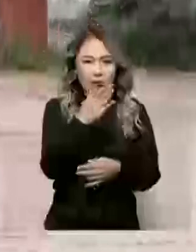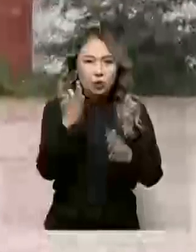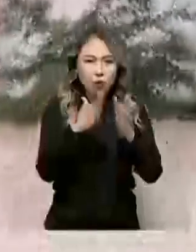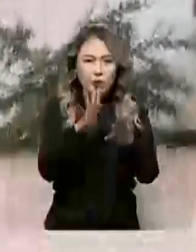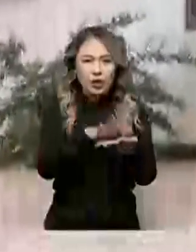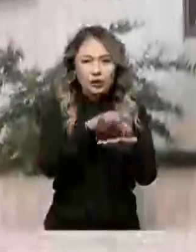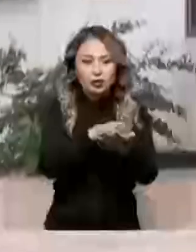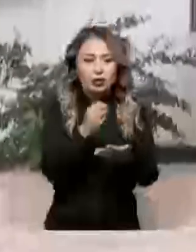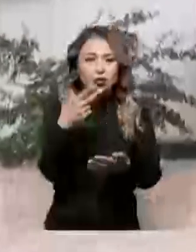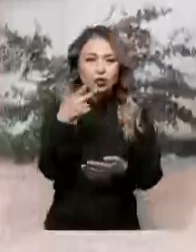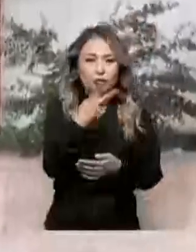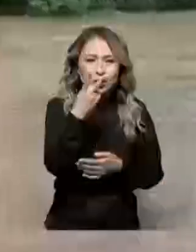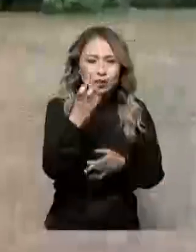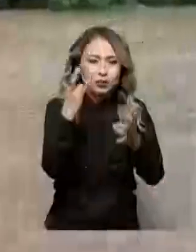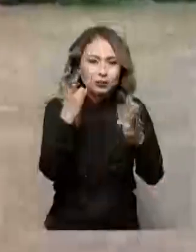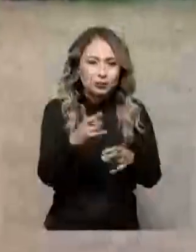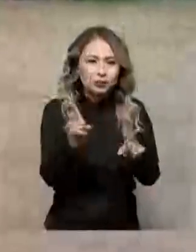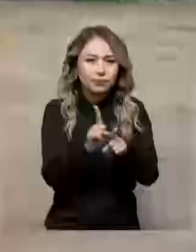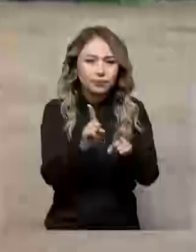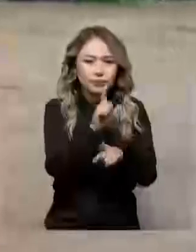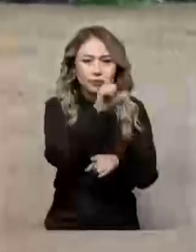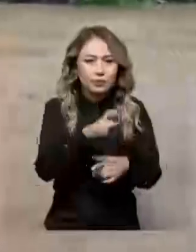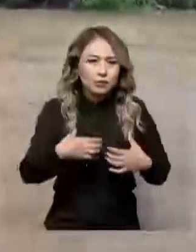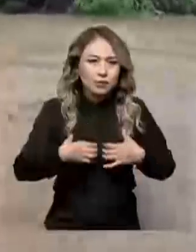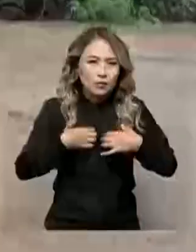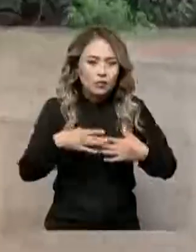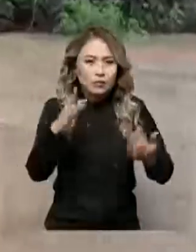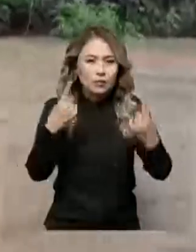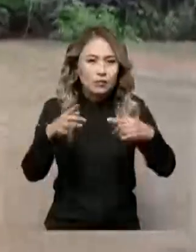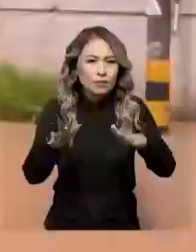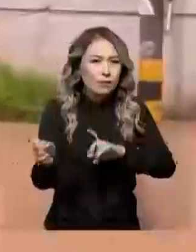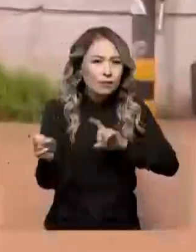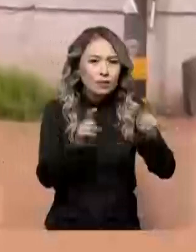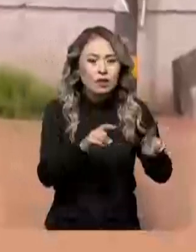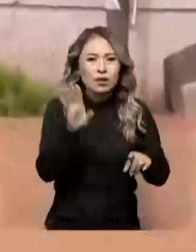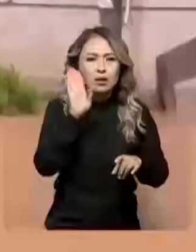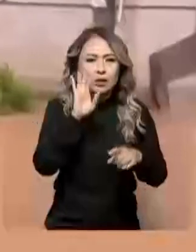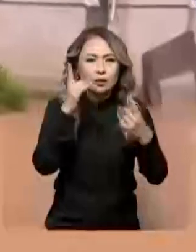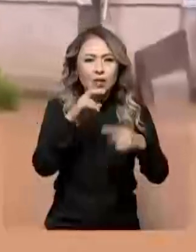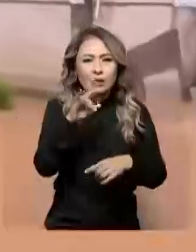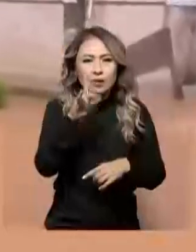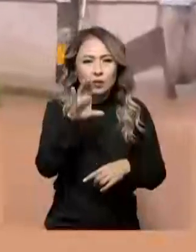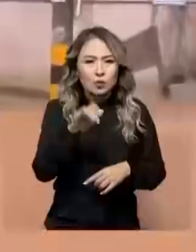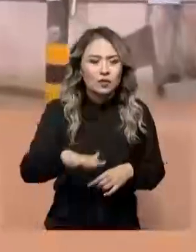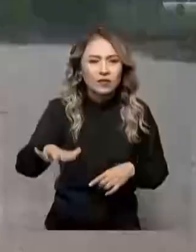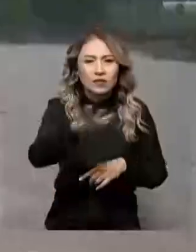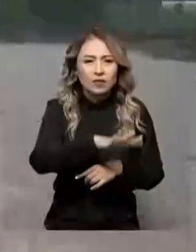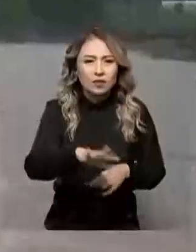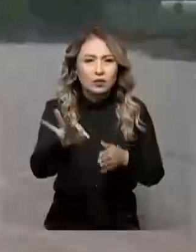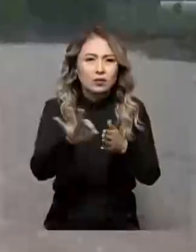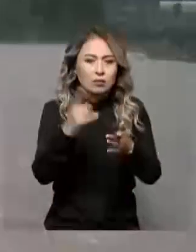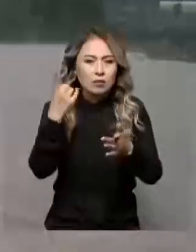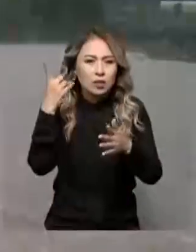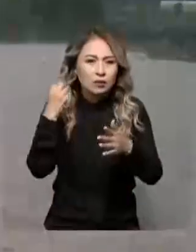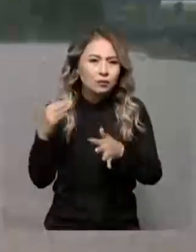қирап, тағы 3200-ы зақымданды. Жұрт үдере көшуге ұмтылғанымен, қызыл су елді мекендер мен қалалардан шығатын жолдарды бір түнде